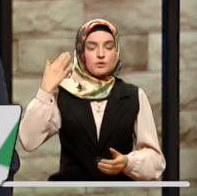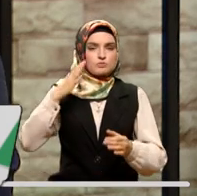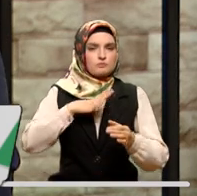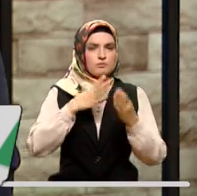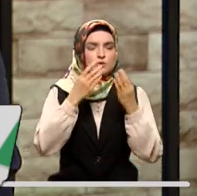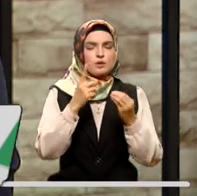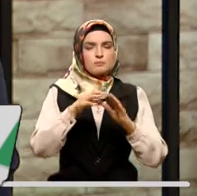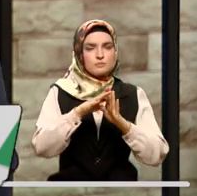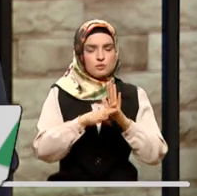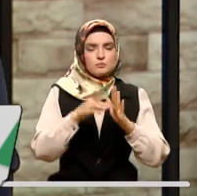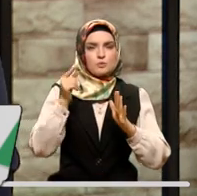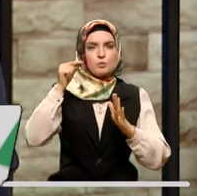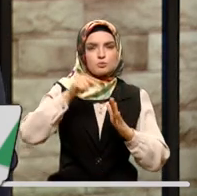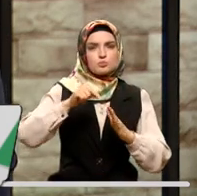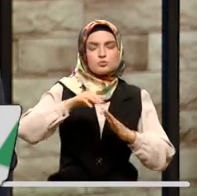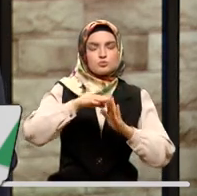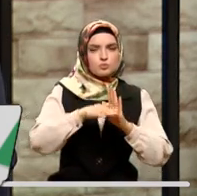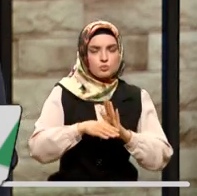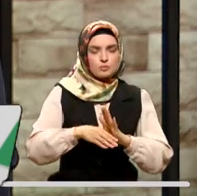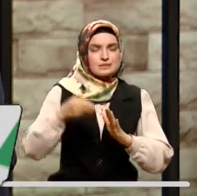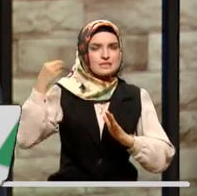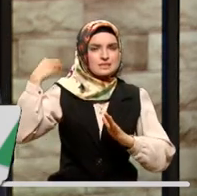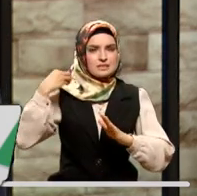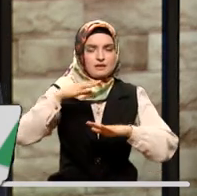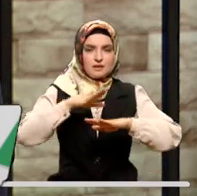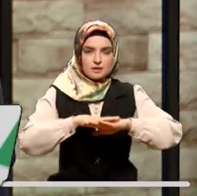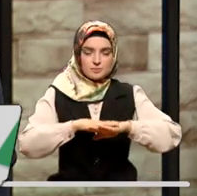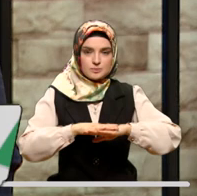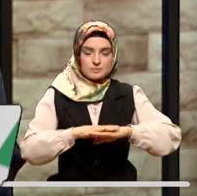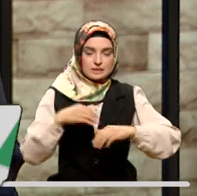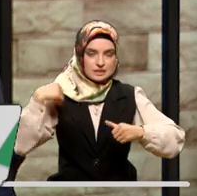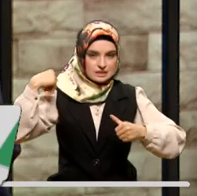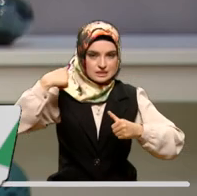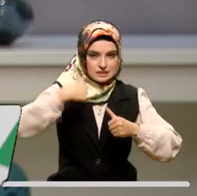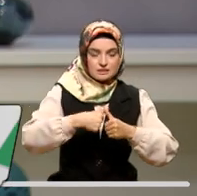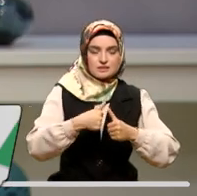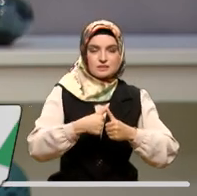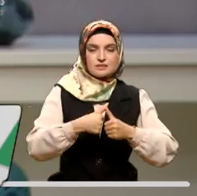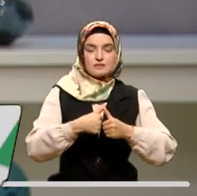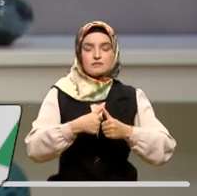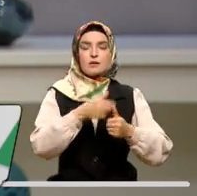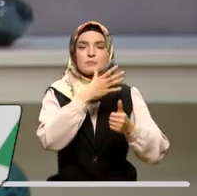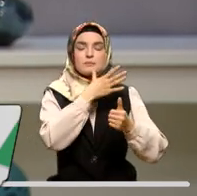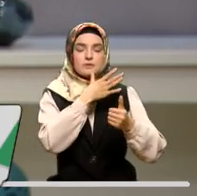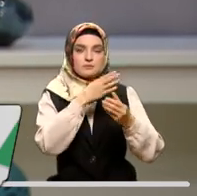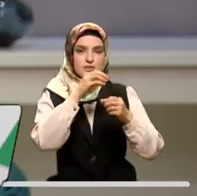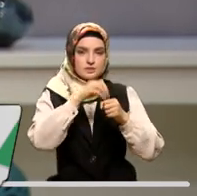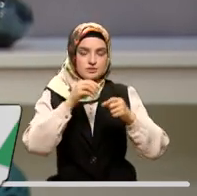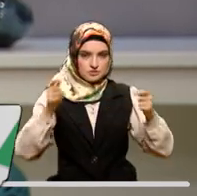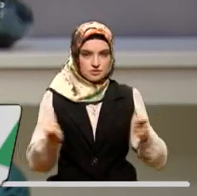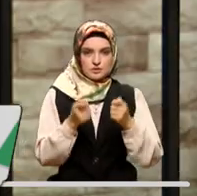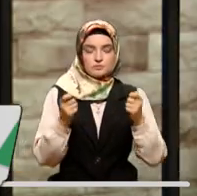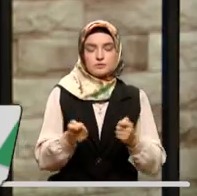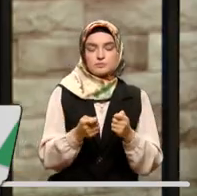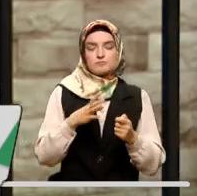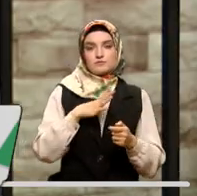aslında bu. Ama bu programı biraz daha güncelleyip biraz daha tanınır hale getirmenin çabası içerisindeyiz.